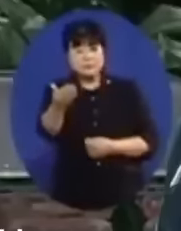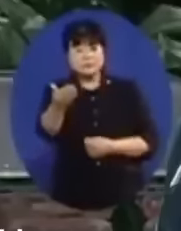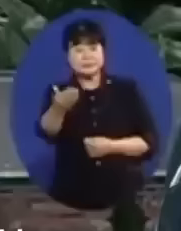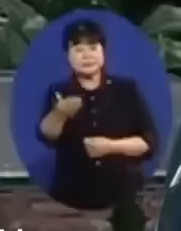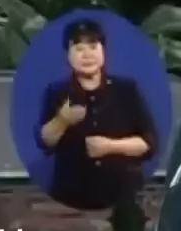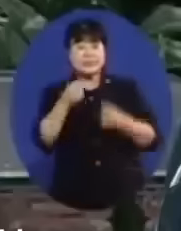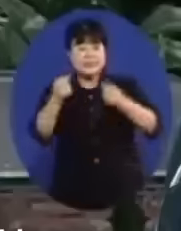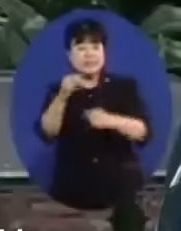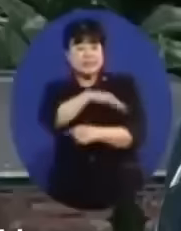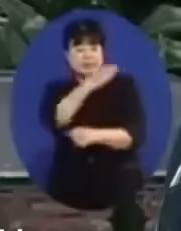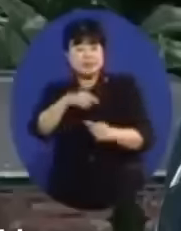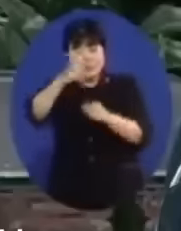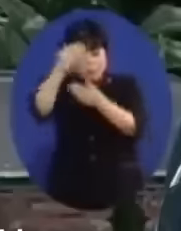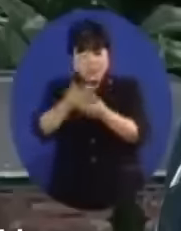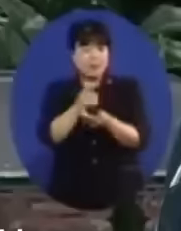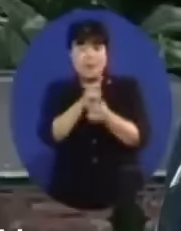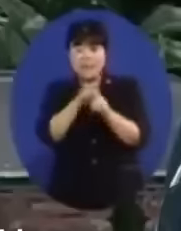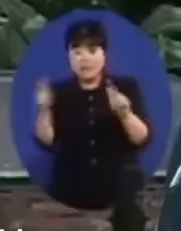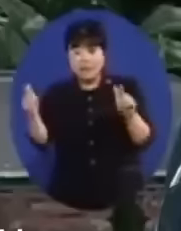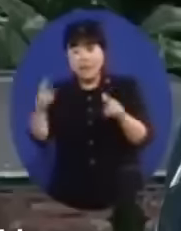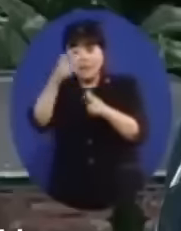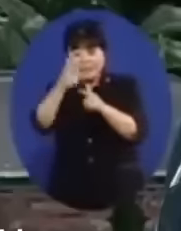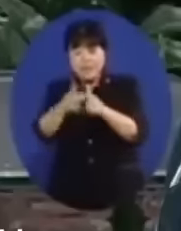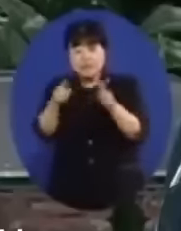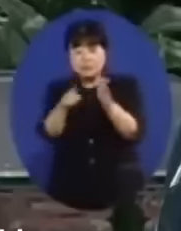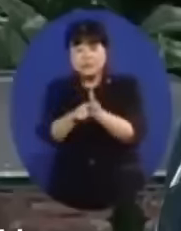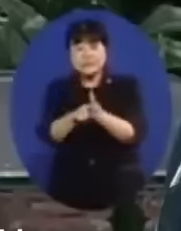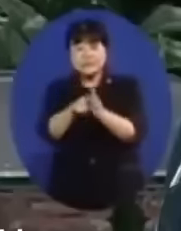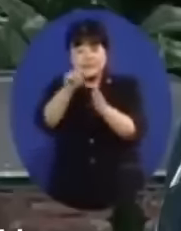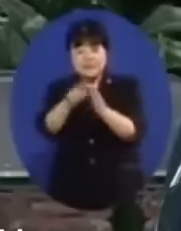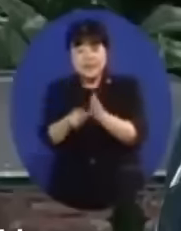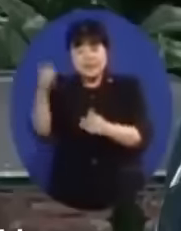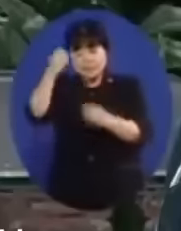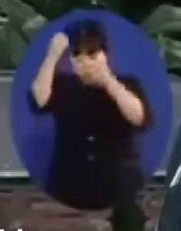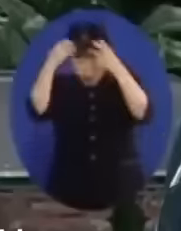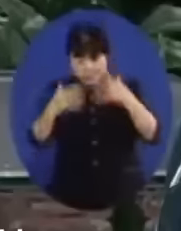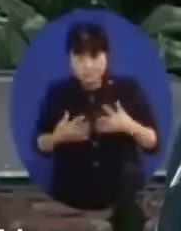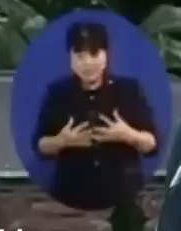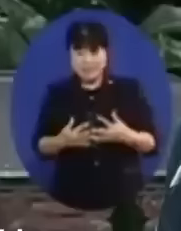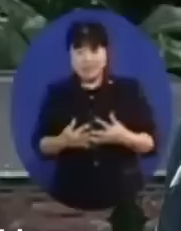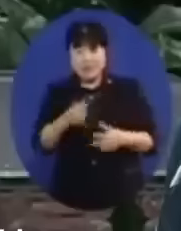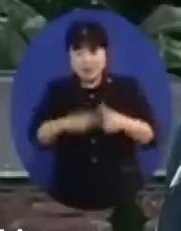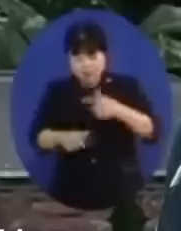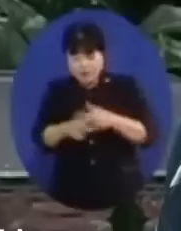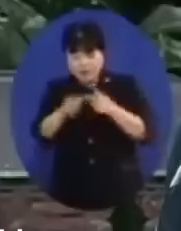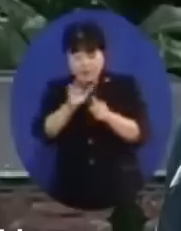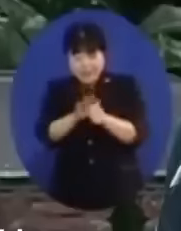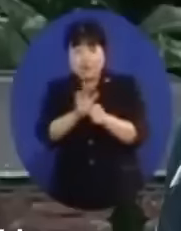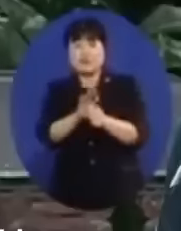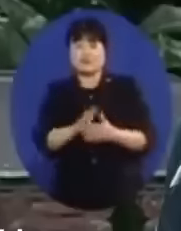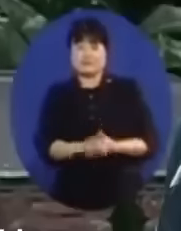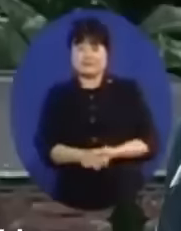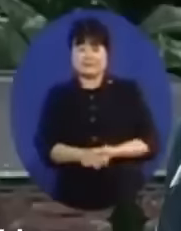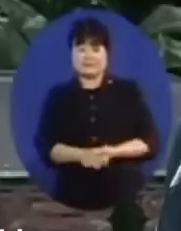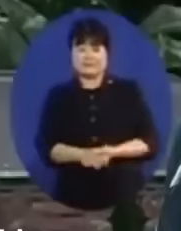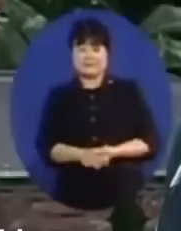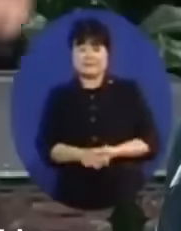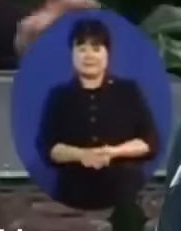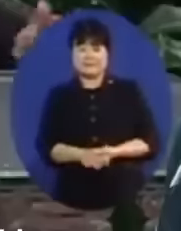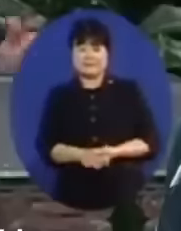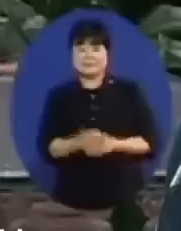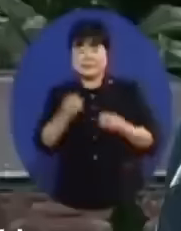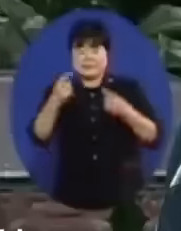여러분의 힘이나 능으로 구원받는 것이 아니라 예수를 믿음으로 성령이 오셔서 여러분을 거듭나게 만들어보는 것입니다.